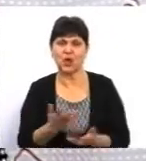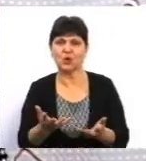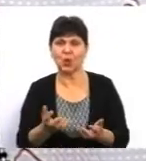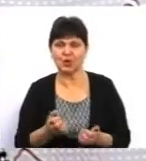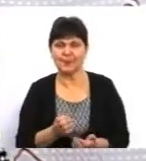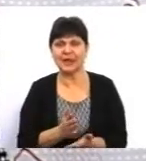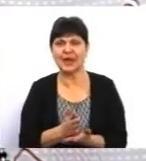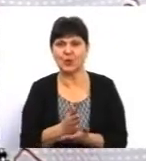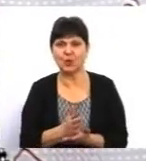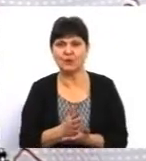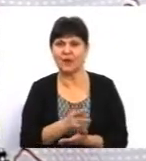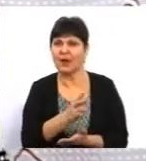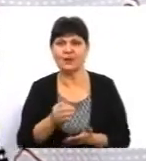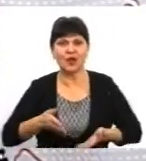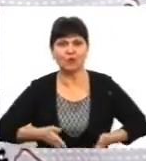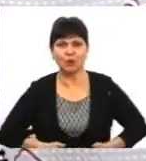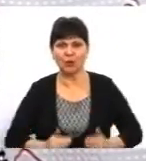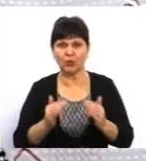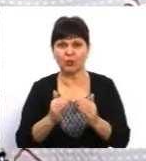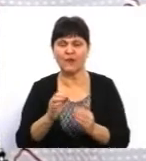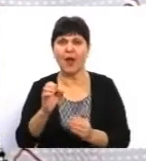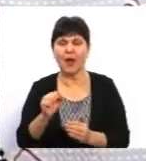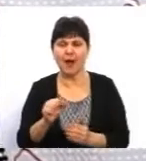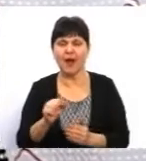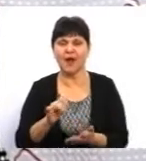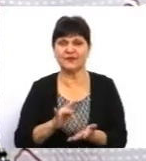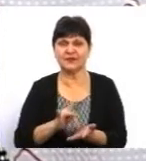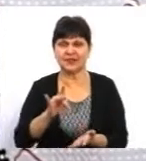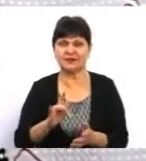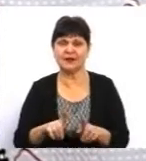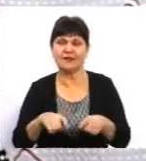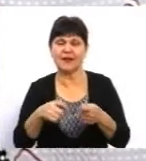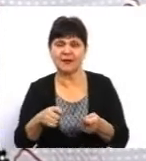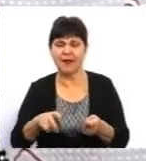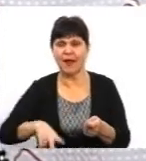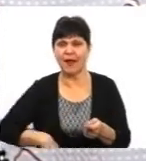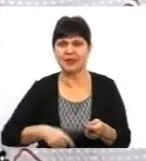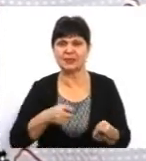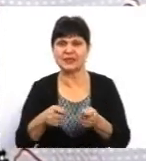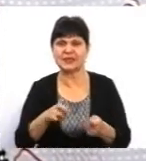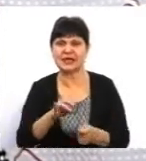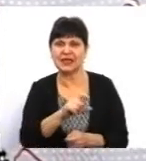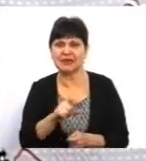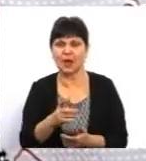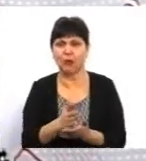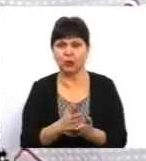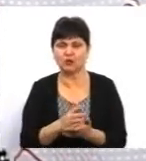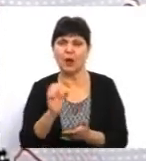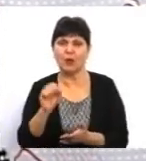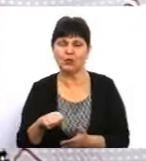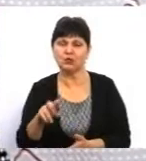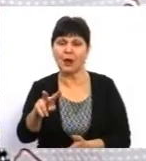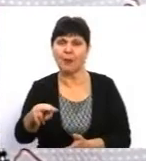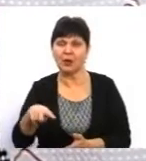отримувати її не в пологовому будинку, а в центрі надання адміністративних послуг, ми паралельно можемо запропонувати поставити дитину в чергу,